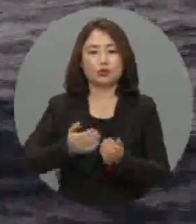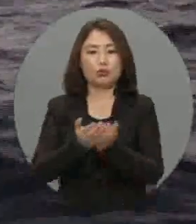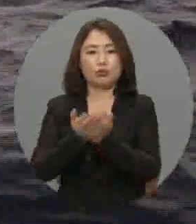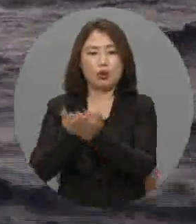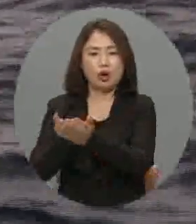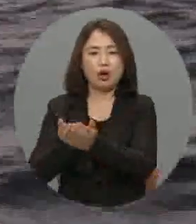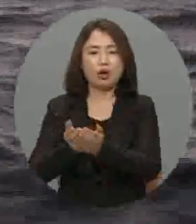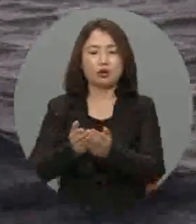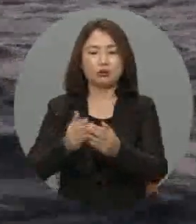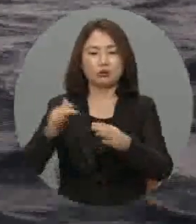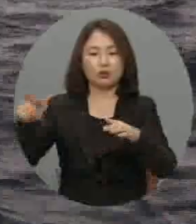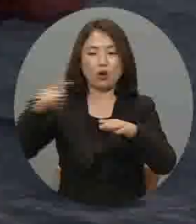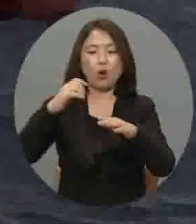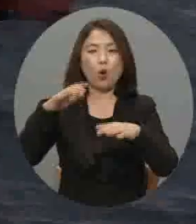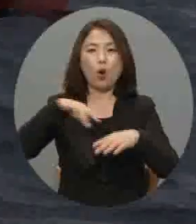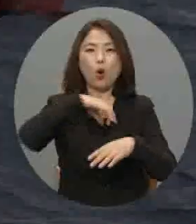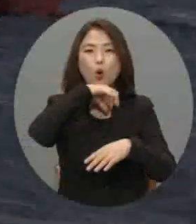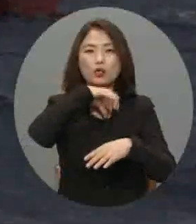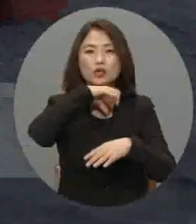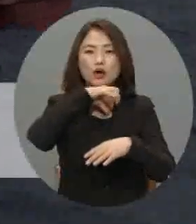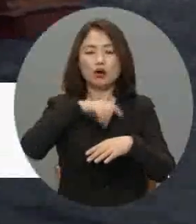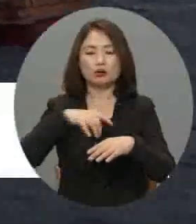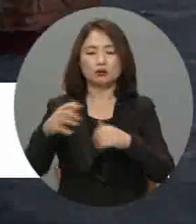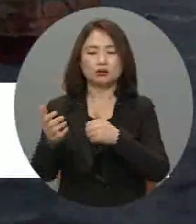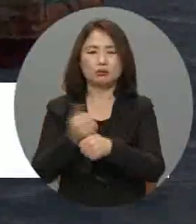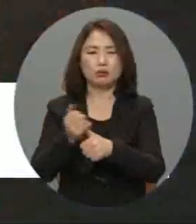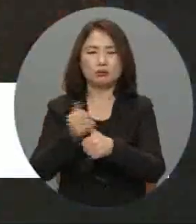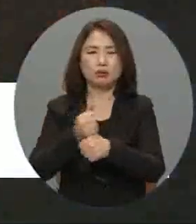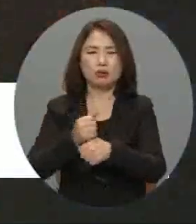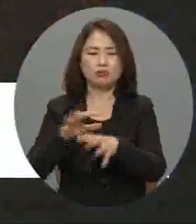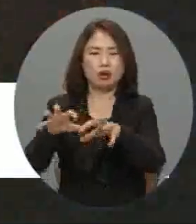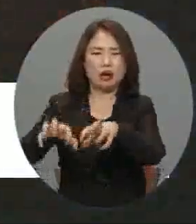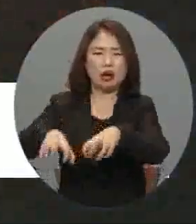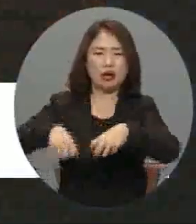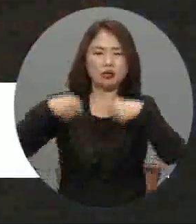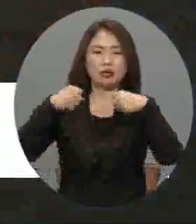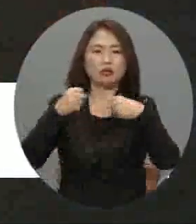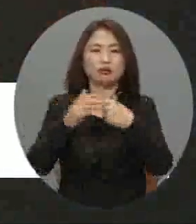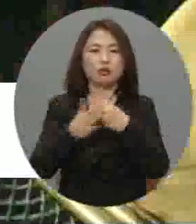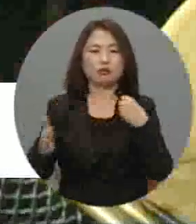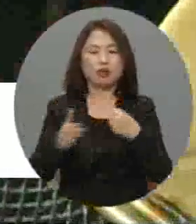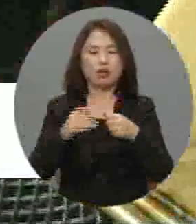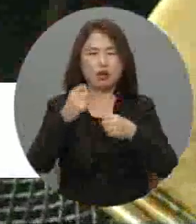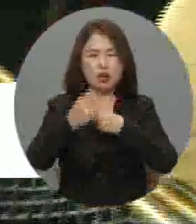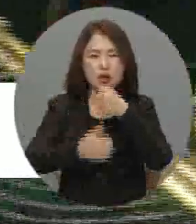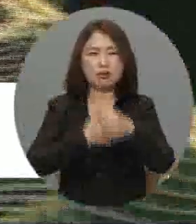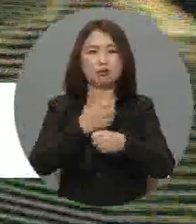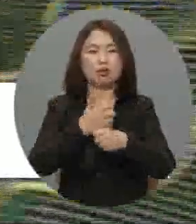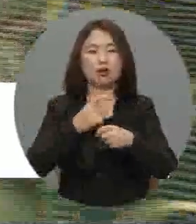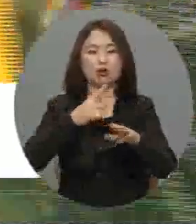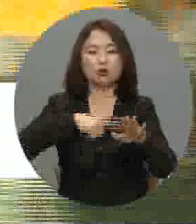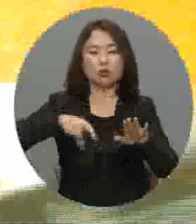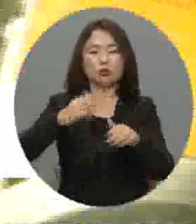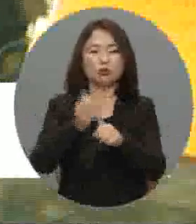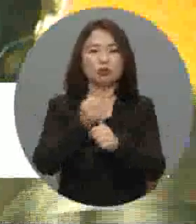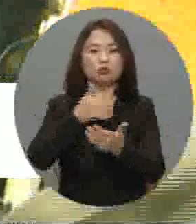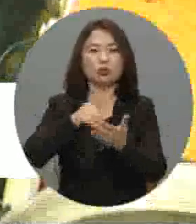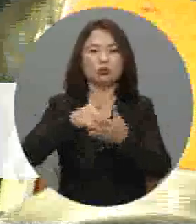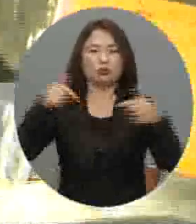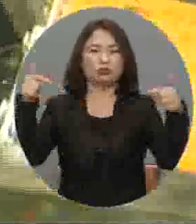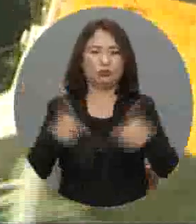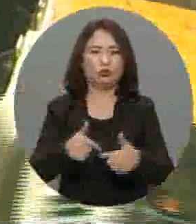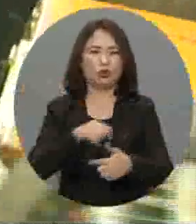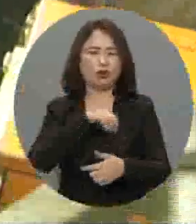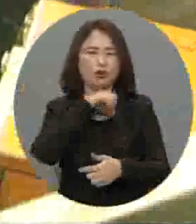어선들이 남하하는 오징어 등을 가로채 싹쓸이하는 건데 어민들은 이 때문에 해마다 동해안 어획량이 급감하고